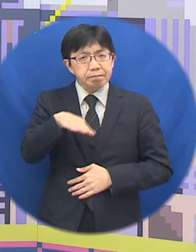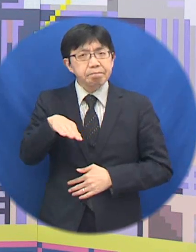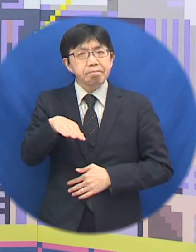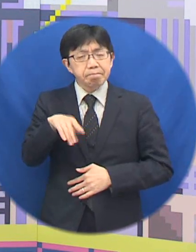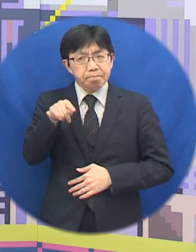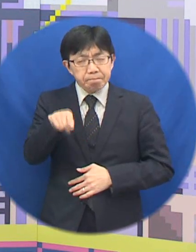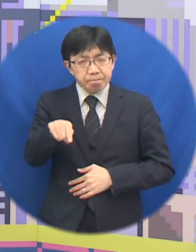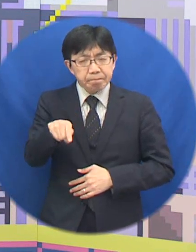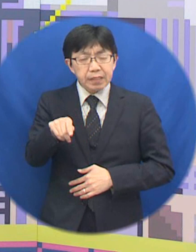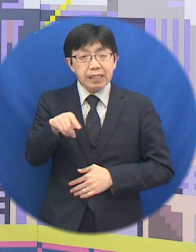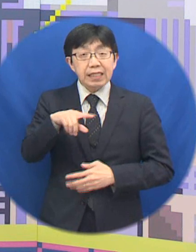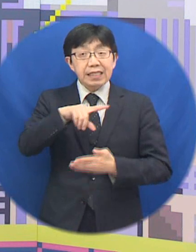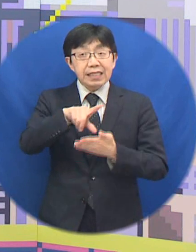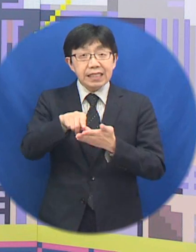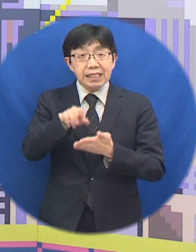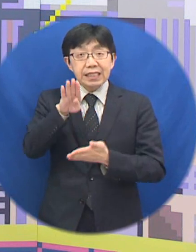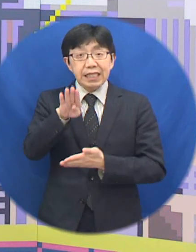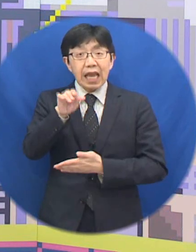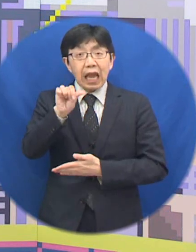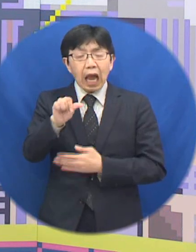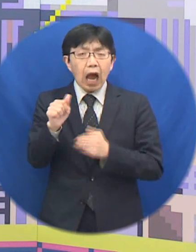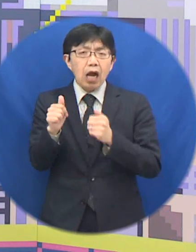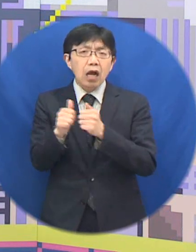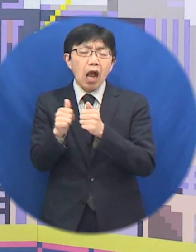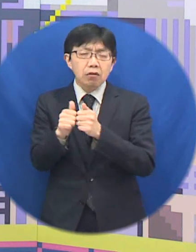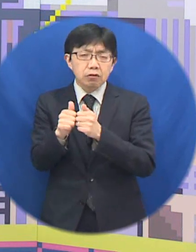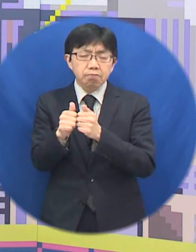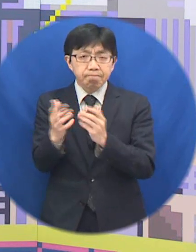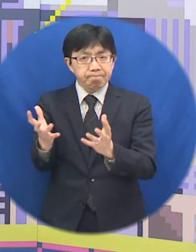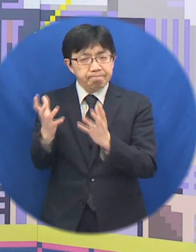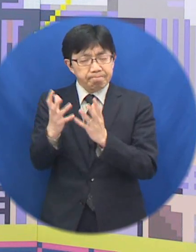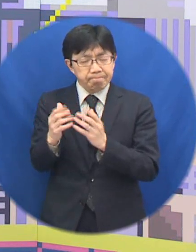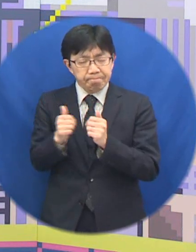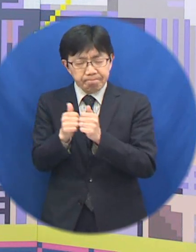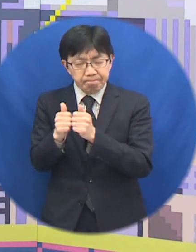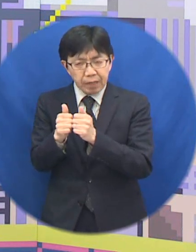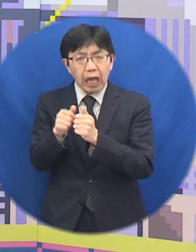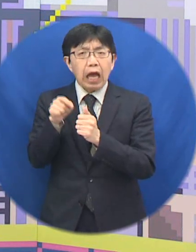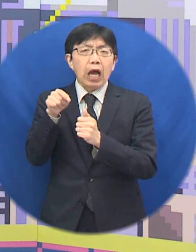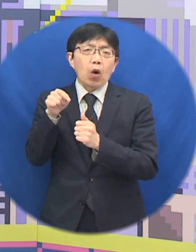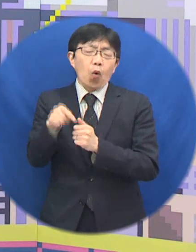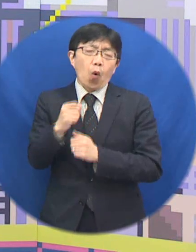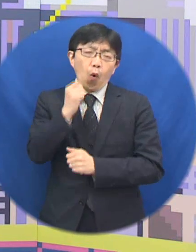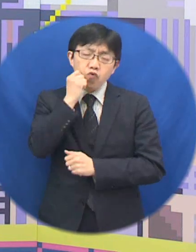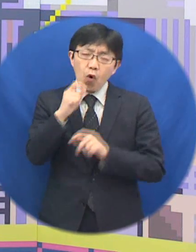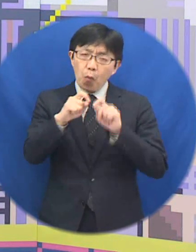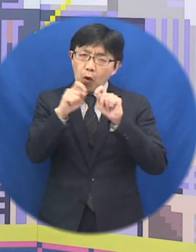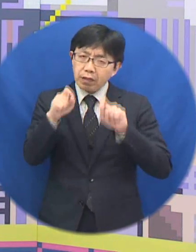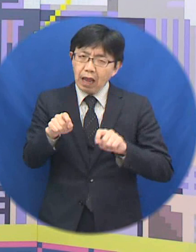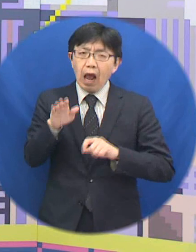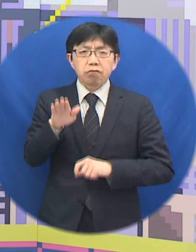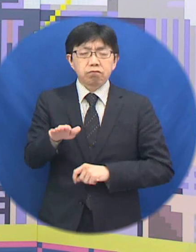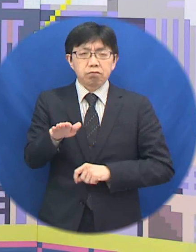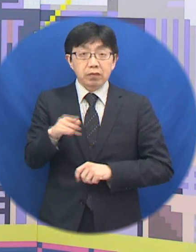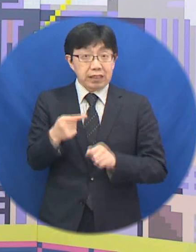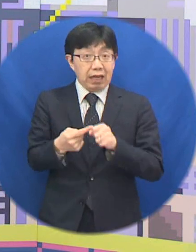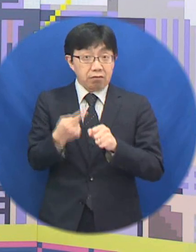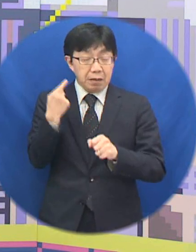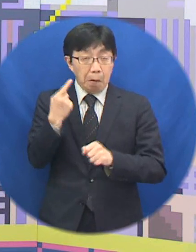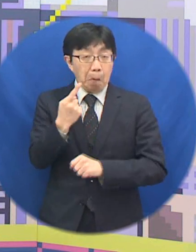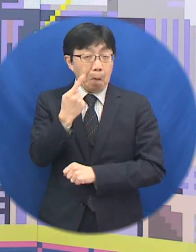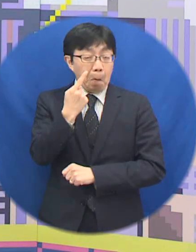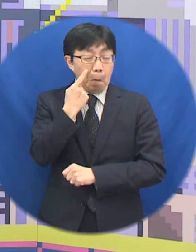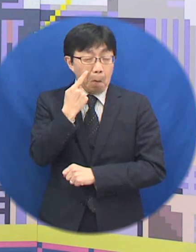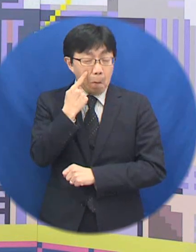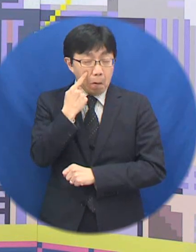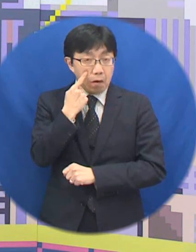の課題を検討する地域ケア会議というのがあるんですけれども、そちらでこの課題が検討されまして、昨年度モデル事業として実